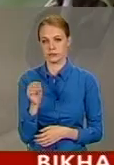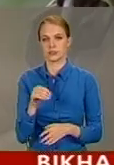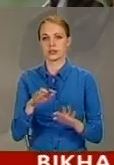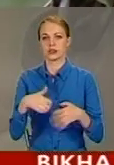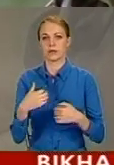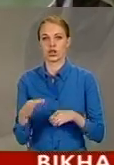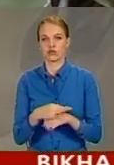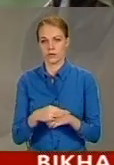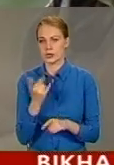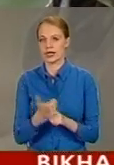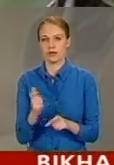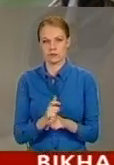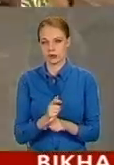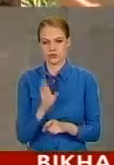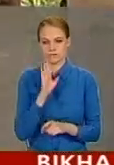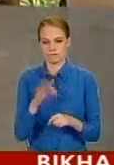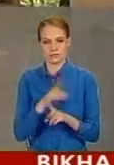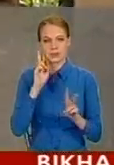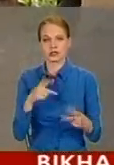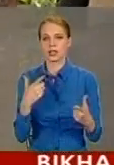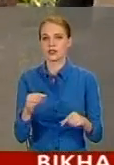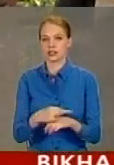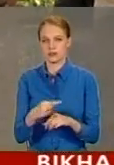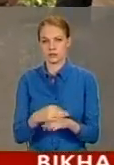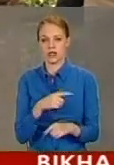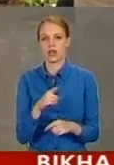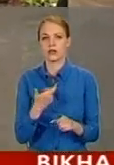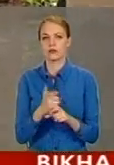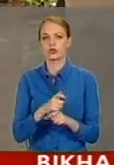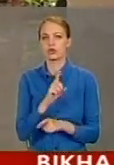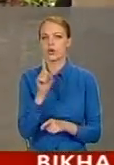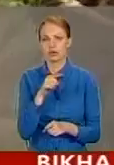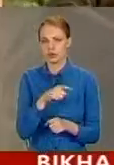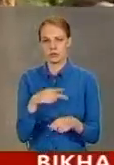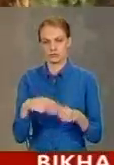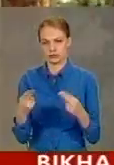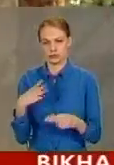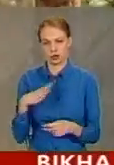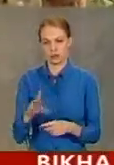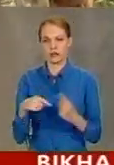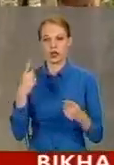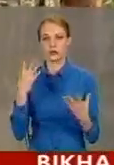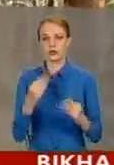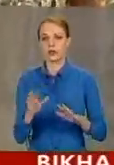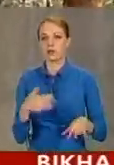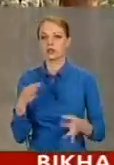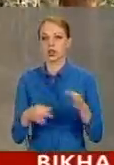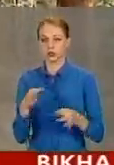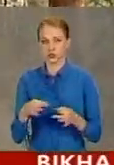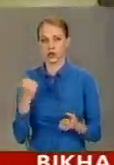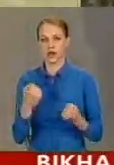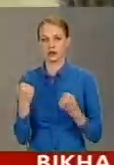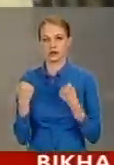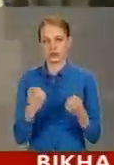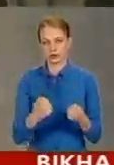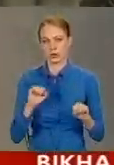забрали чоловіка і більше вона й не знає, де він. Жодної години примусових робіт Олександр не відбув. Наступного дня після суду по нього